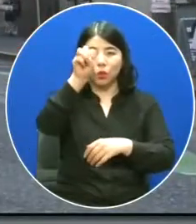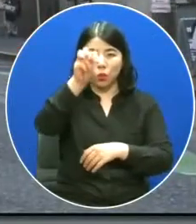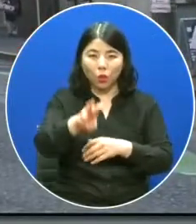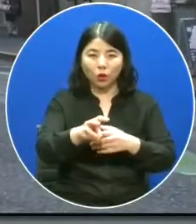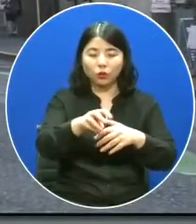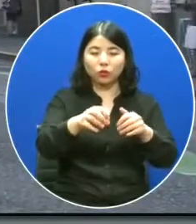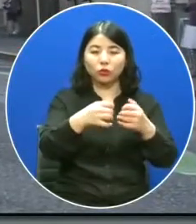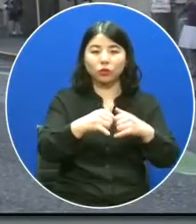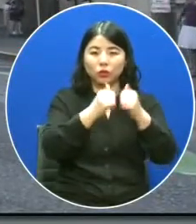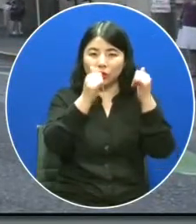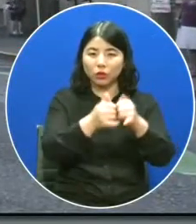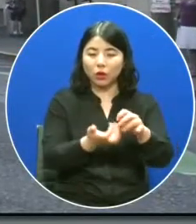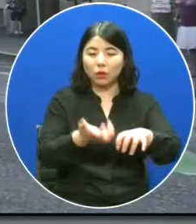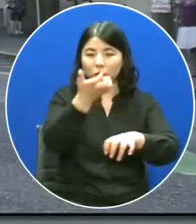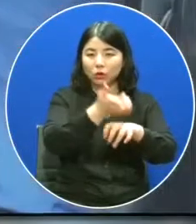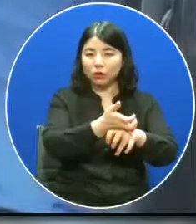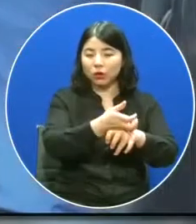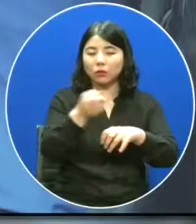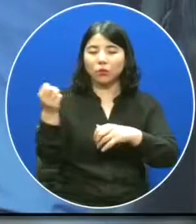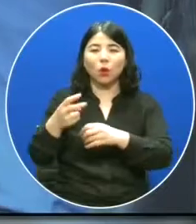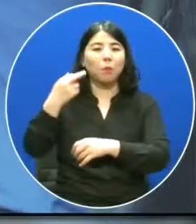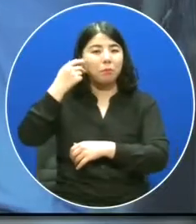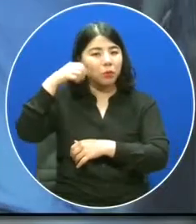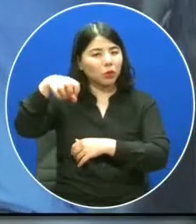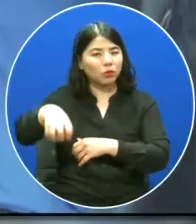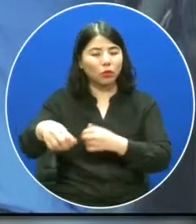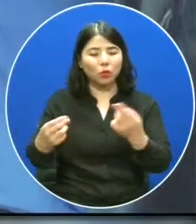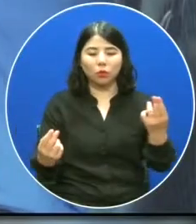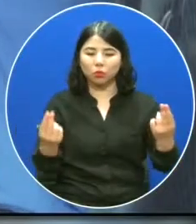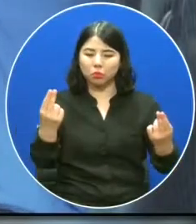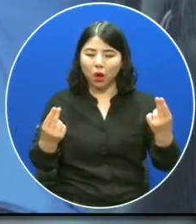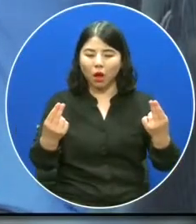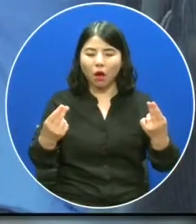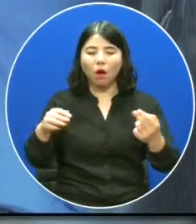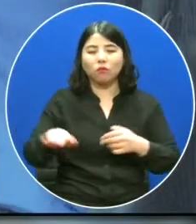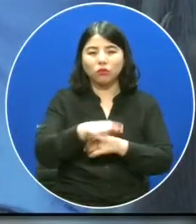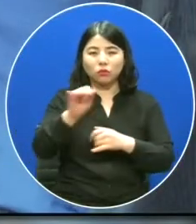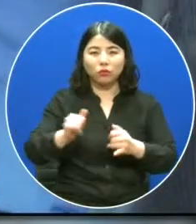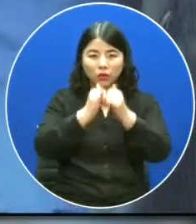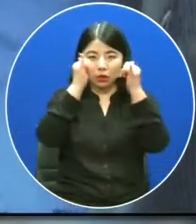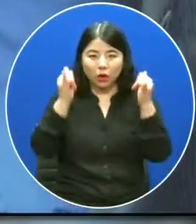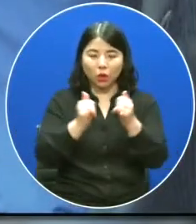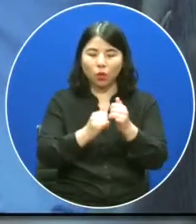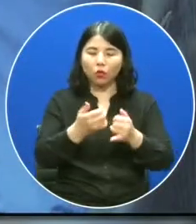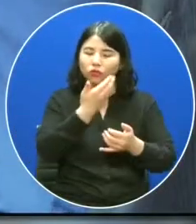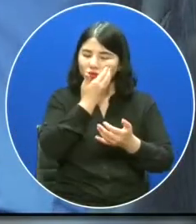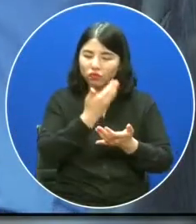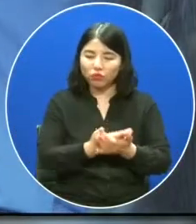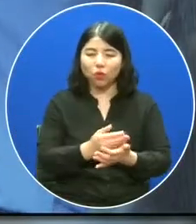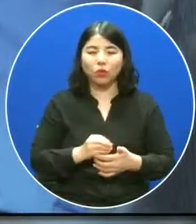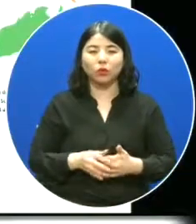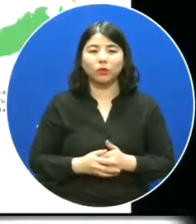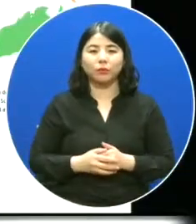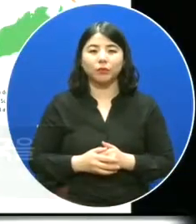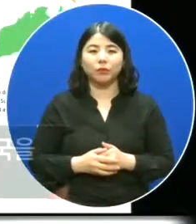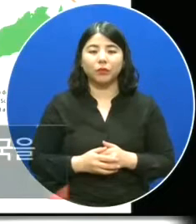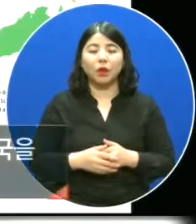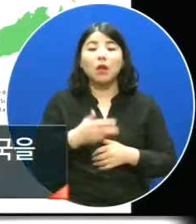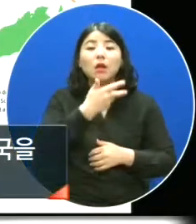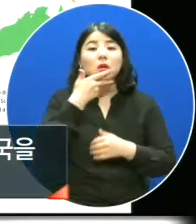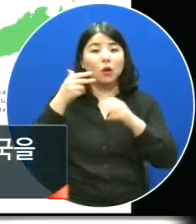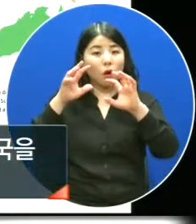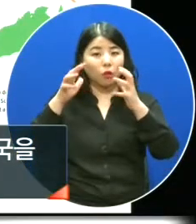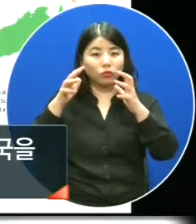플랫폼과 포틀랜드의 혁신 사례들은 사실 현대사회를 살아가는 우리에게 매우 소중한 가치입니다.